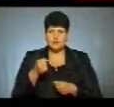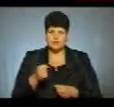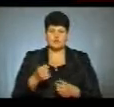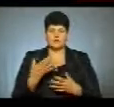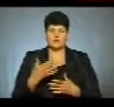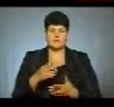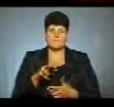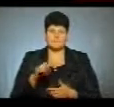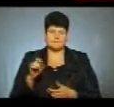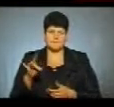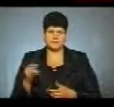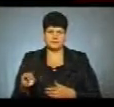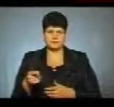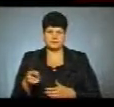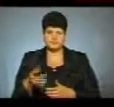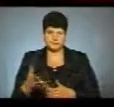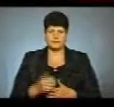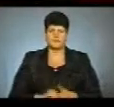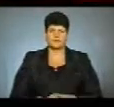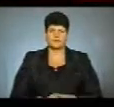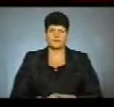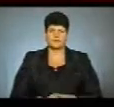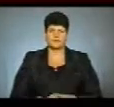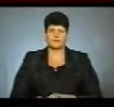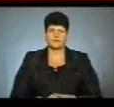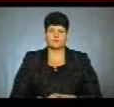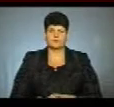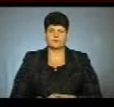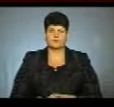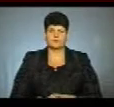також з Білорусі, Румунії, Угорщини та Молдови.